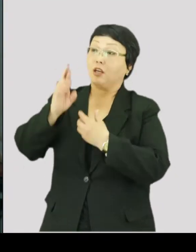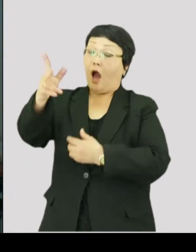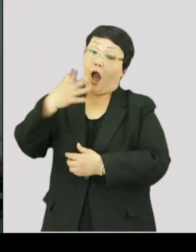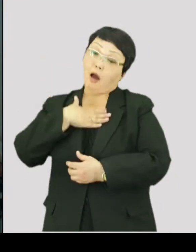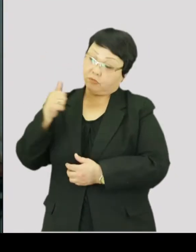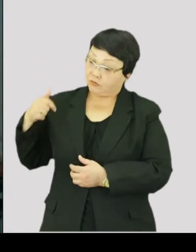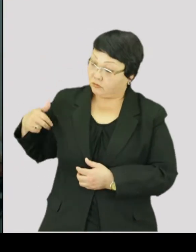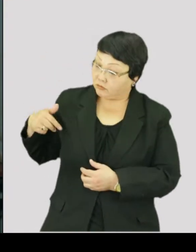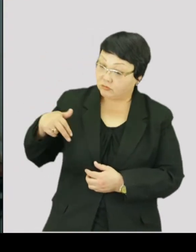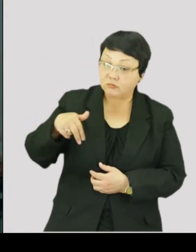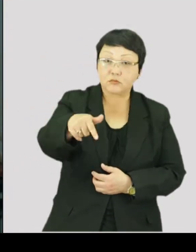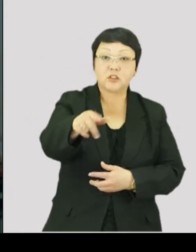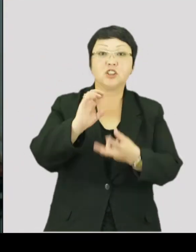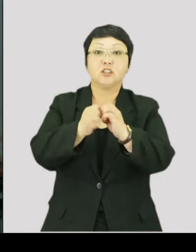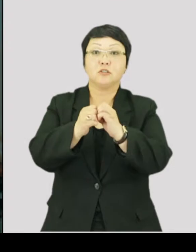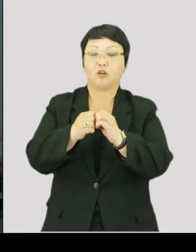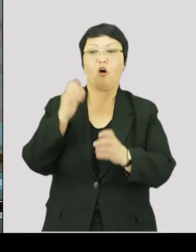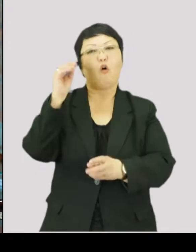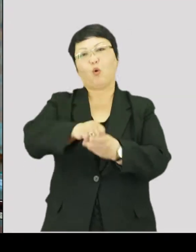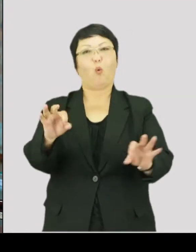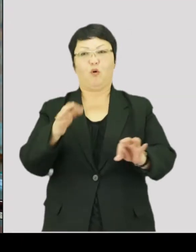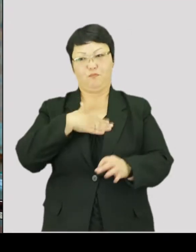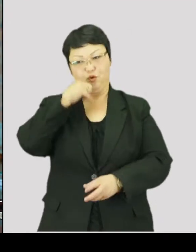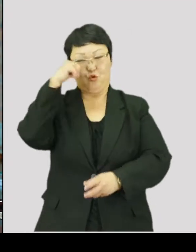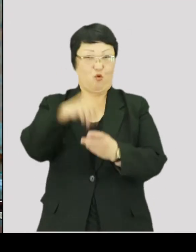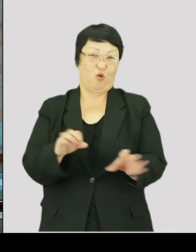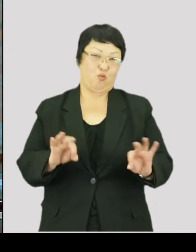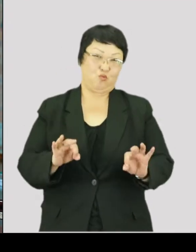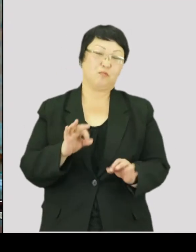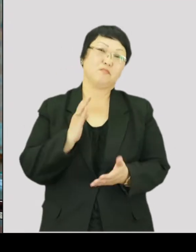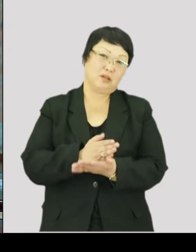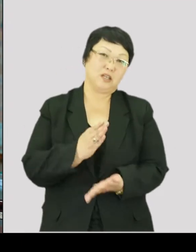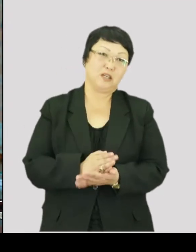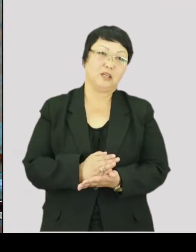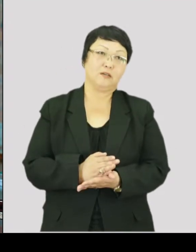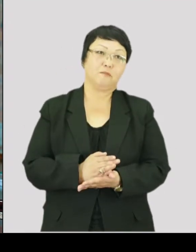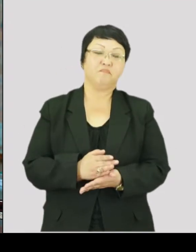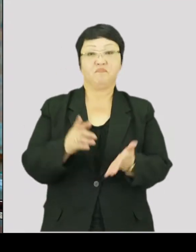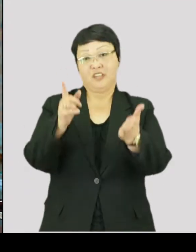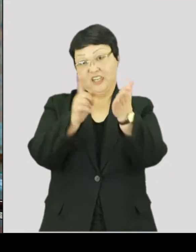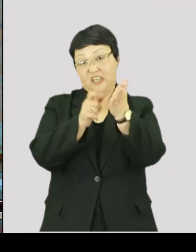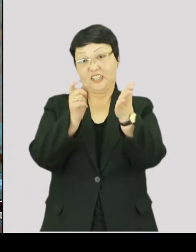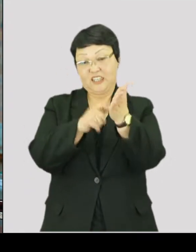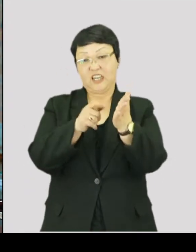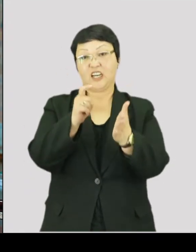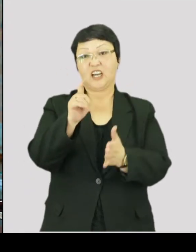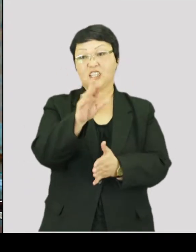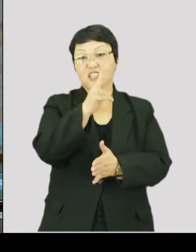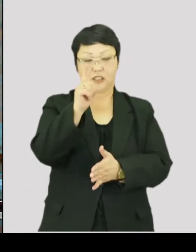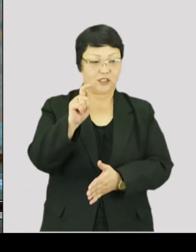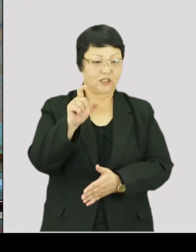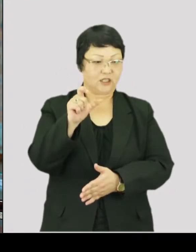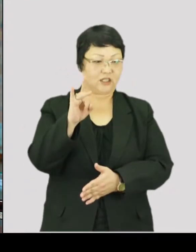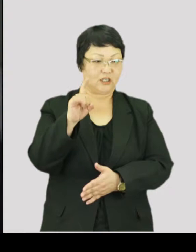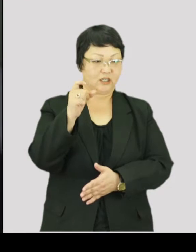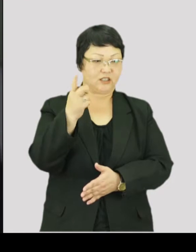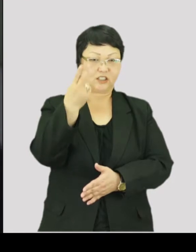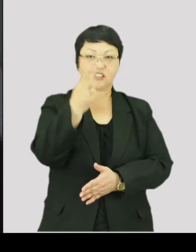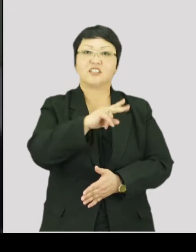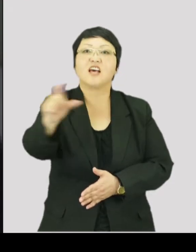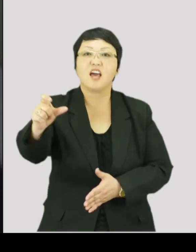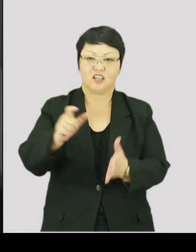юм. Тэр процедурт бол ерөөсөө бичлээ оролцдог. Хэрэгцээний тийм цац гэж нэг ойлголт байна. Пирамид. Хэрэгцээний цац гэж